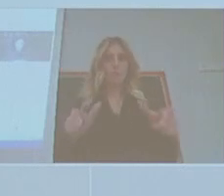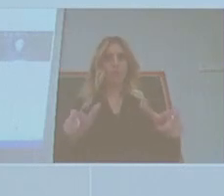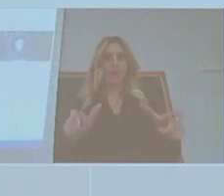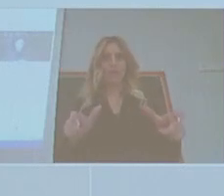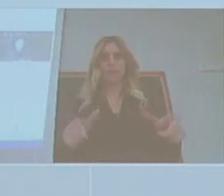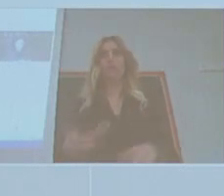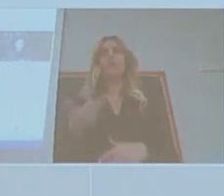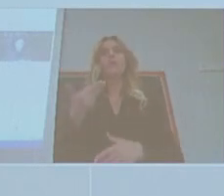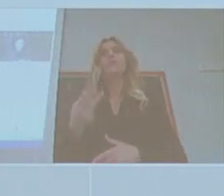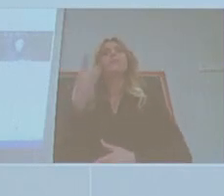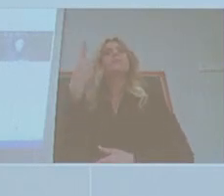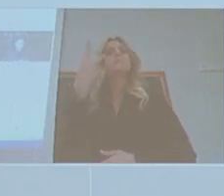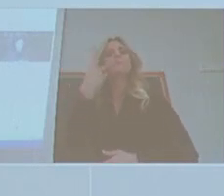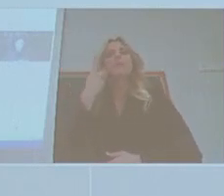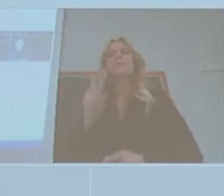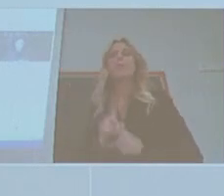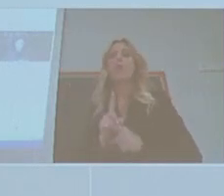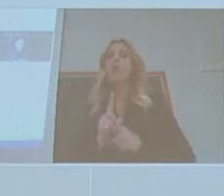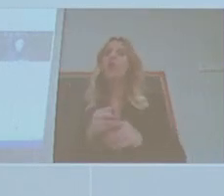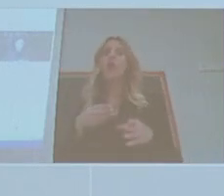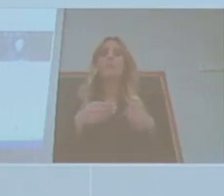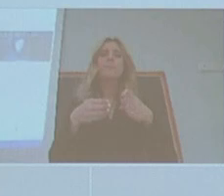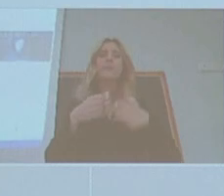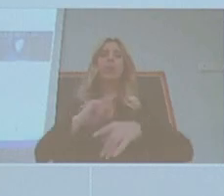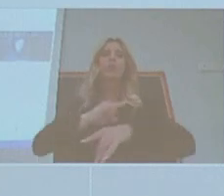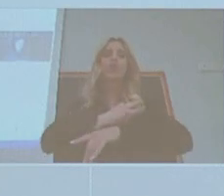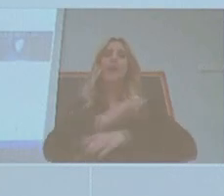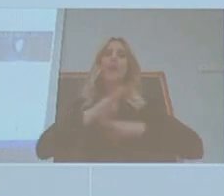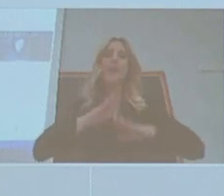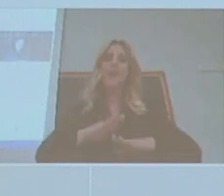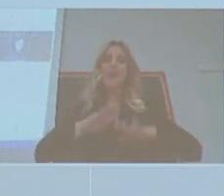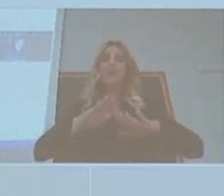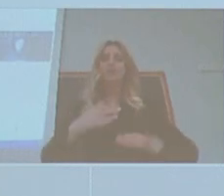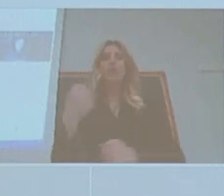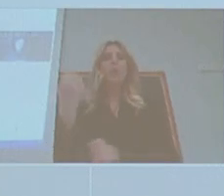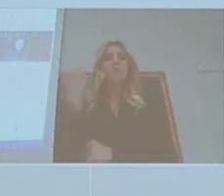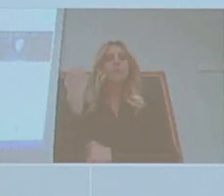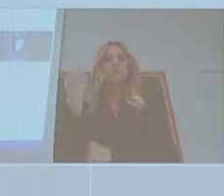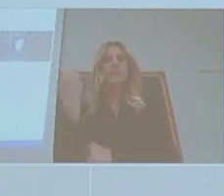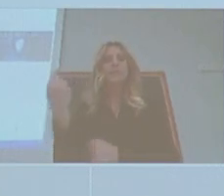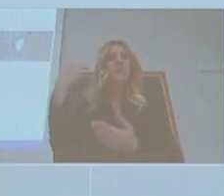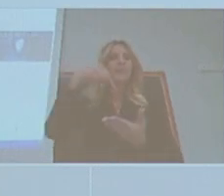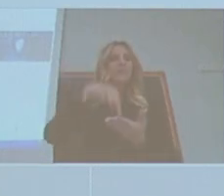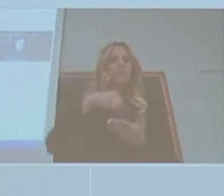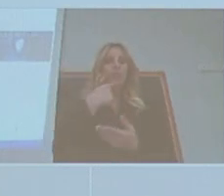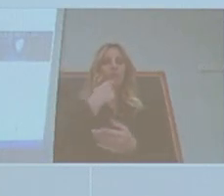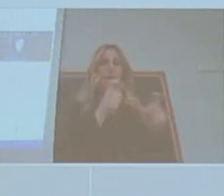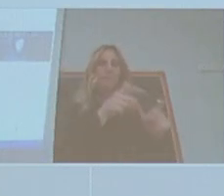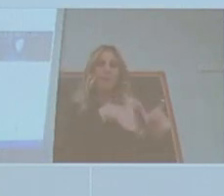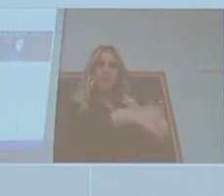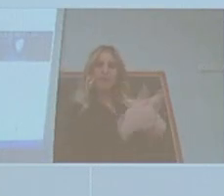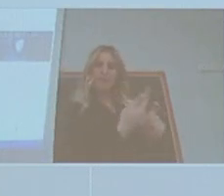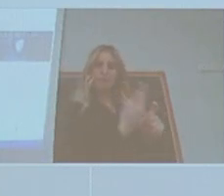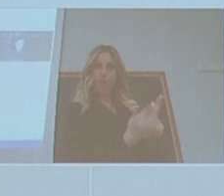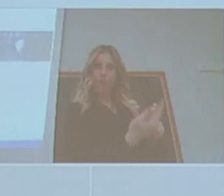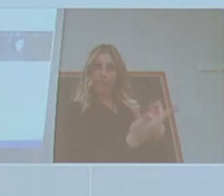osserviamo una tendenza regressiva, cioè il potere sta ritornando nelle mani dei pochi, così come la ricchezza si